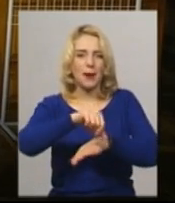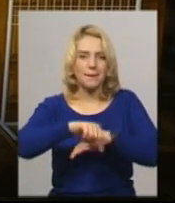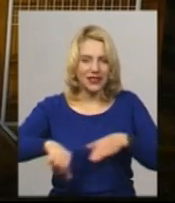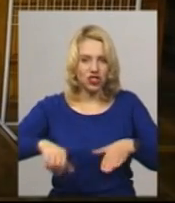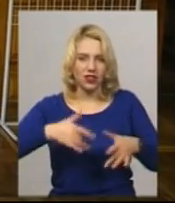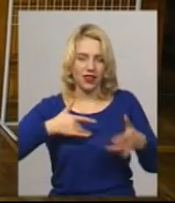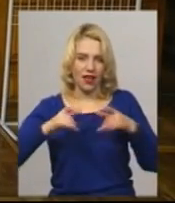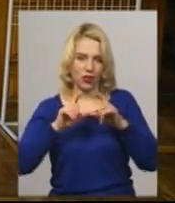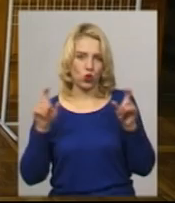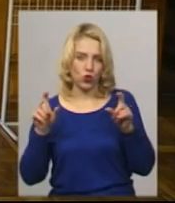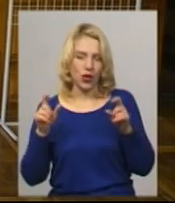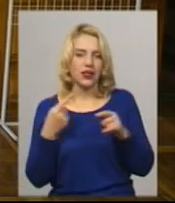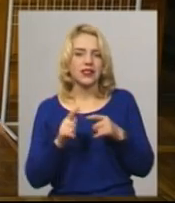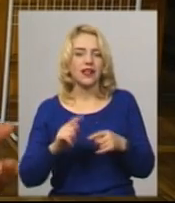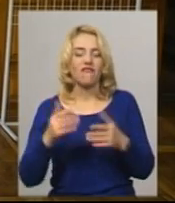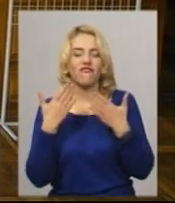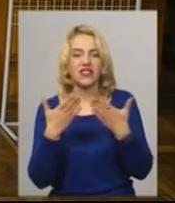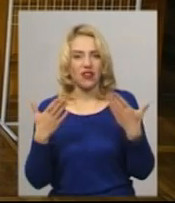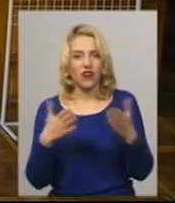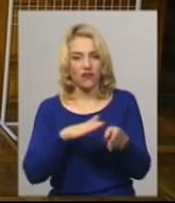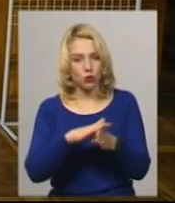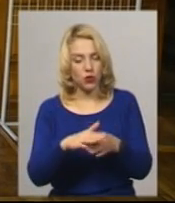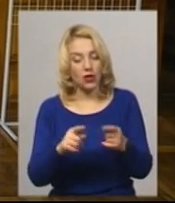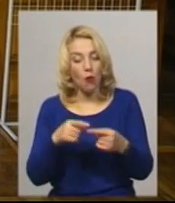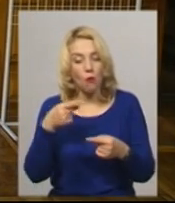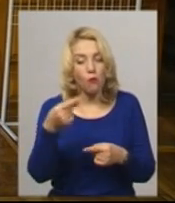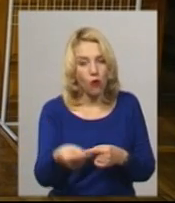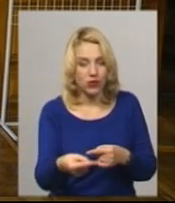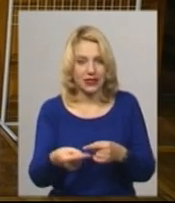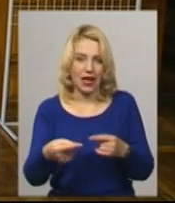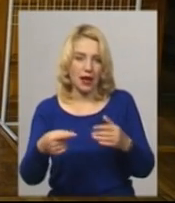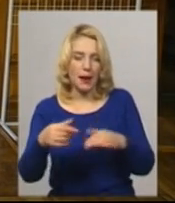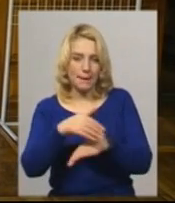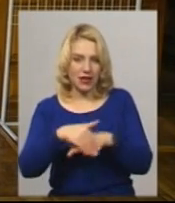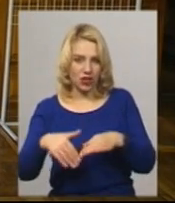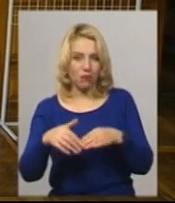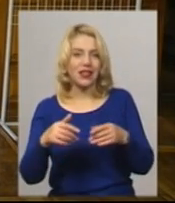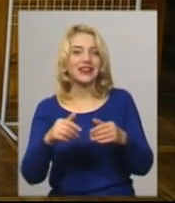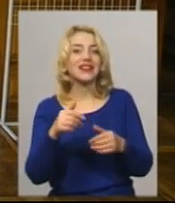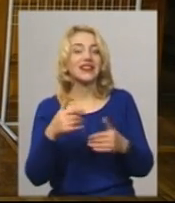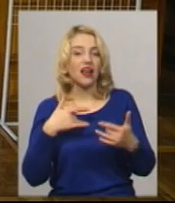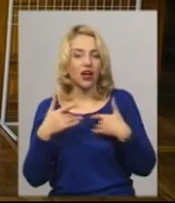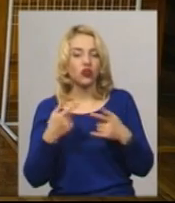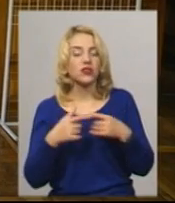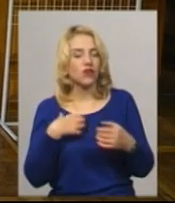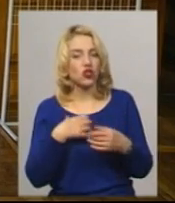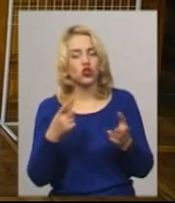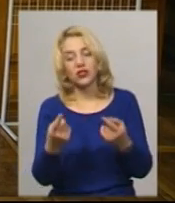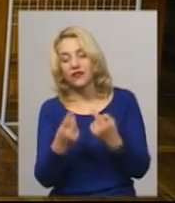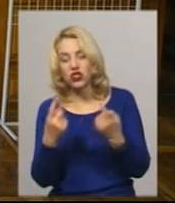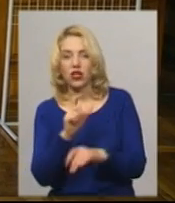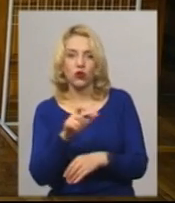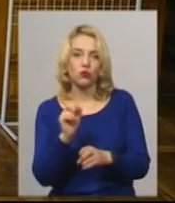що ця виставка відбувається поза межами театру, це дуже важливо. Те, що звичайні люди можуть